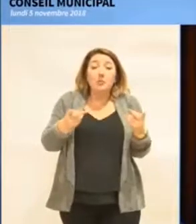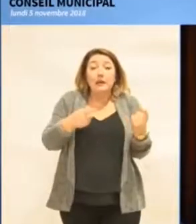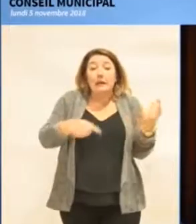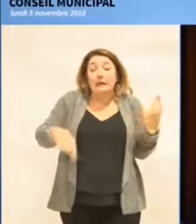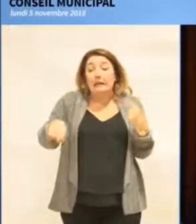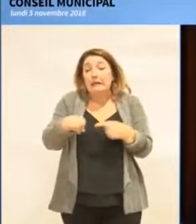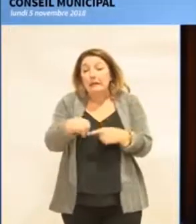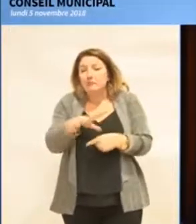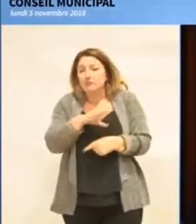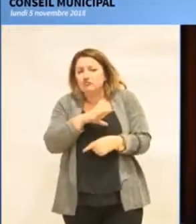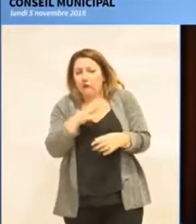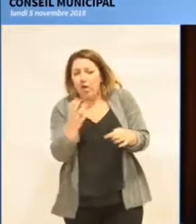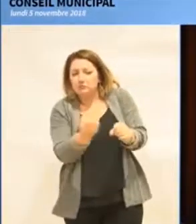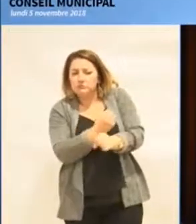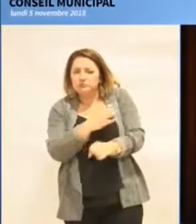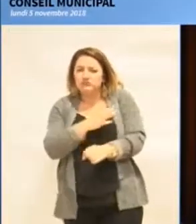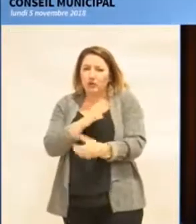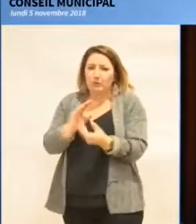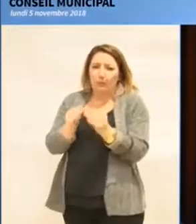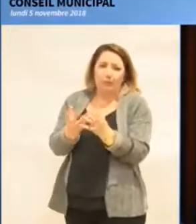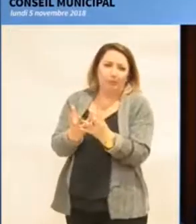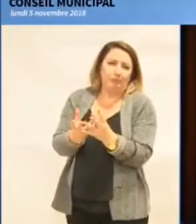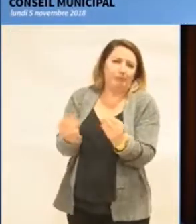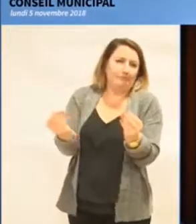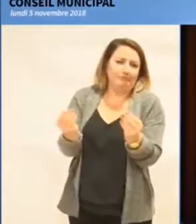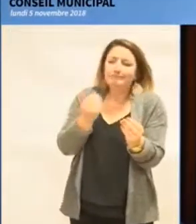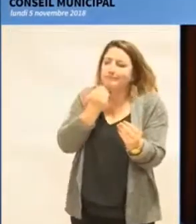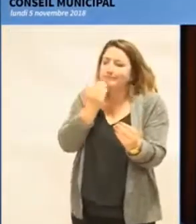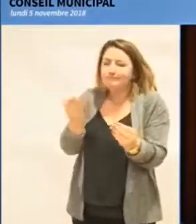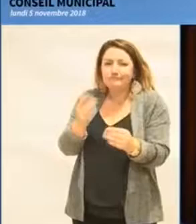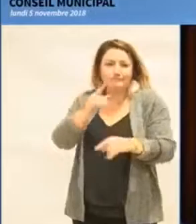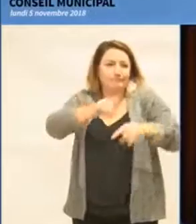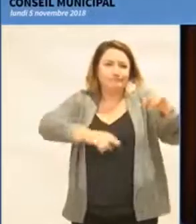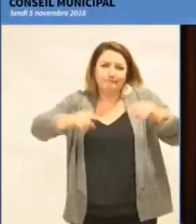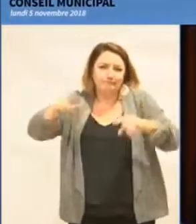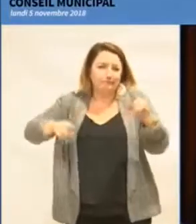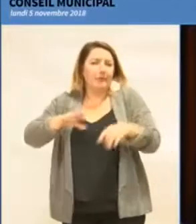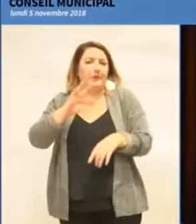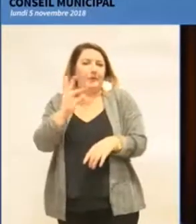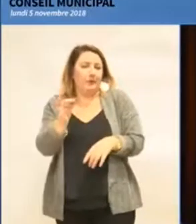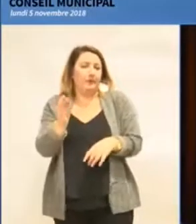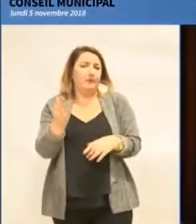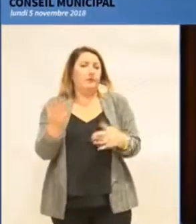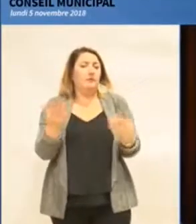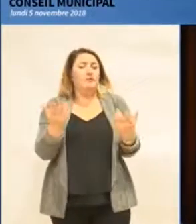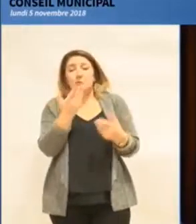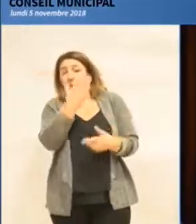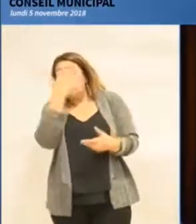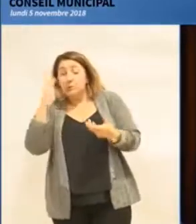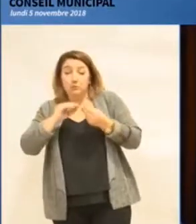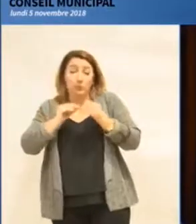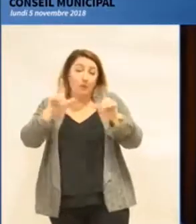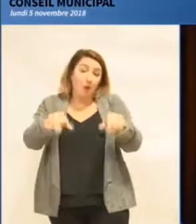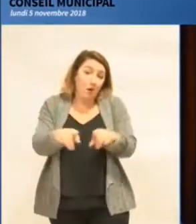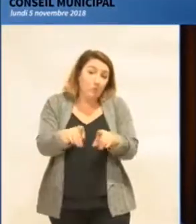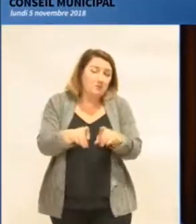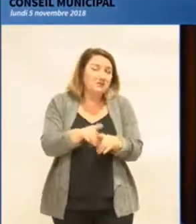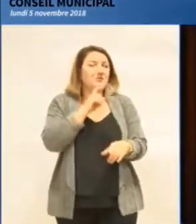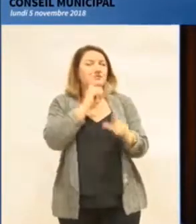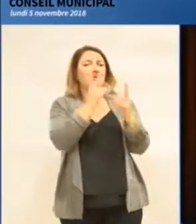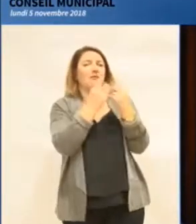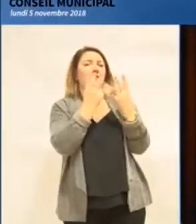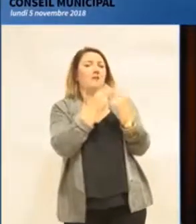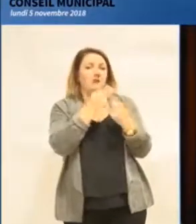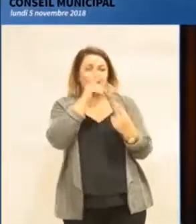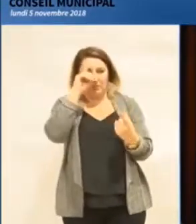toutes, elles ne régleront pas tous les problèmes. Il y a d'autres questions. Vous avez parlé de la légalisation à certains moments du